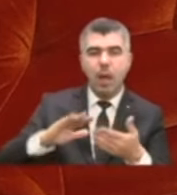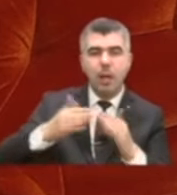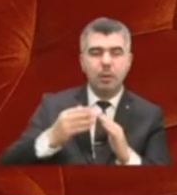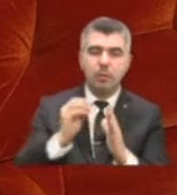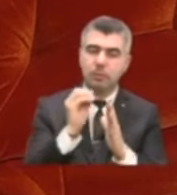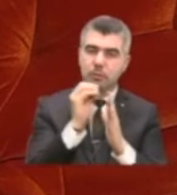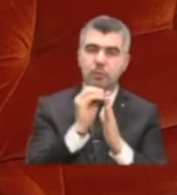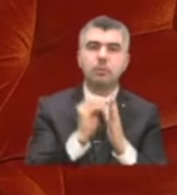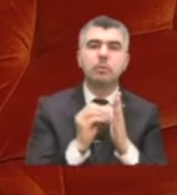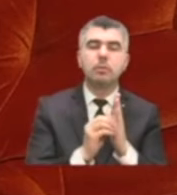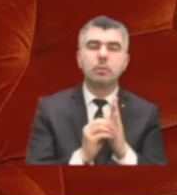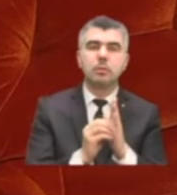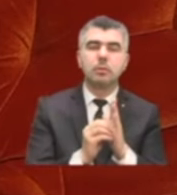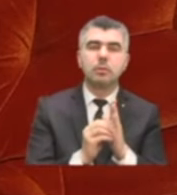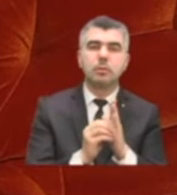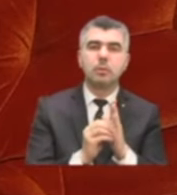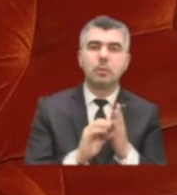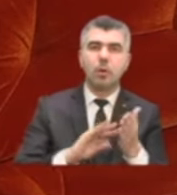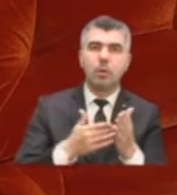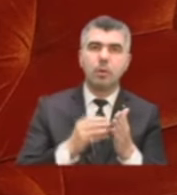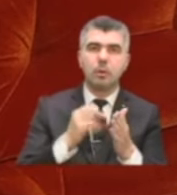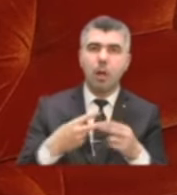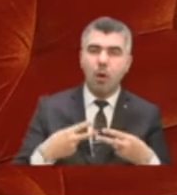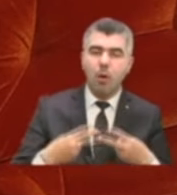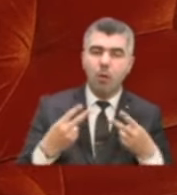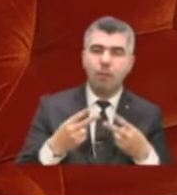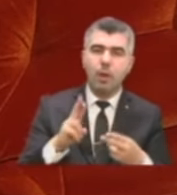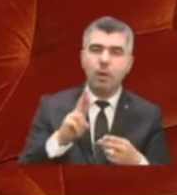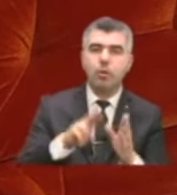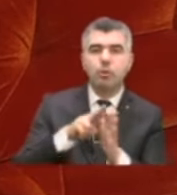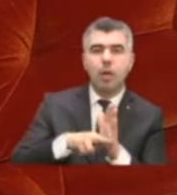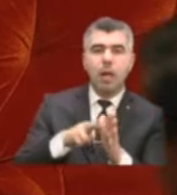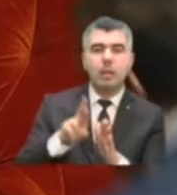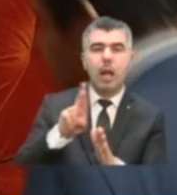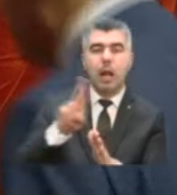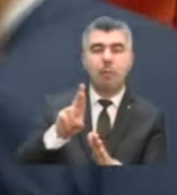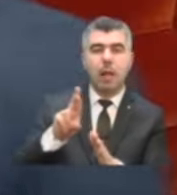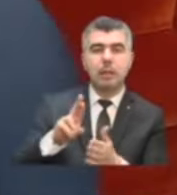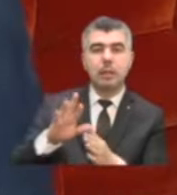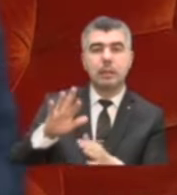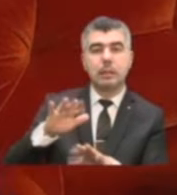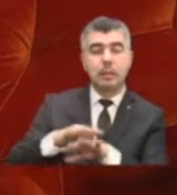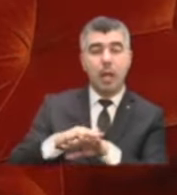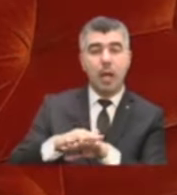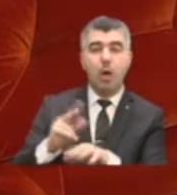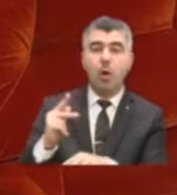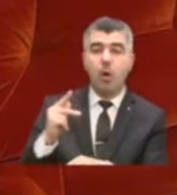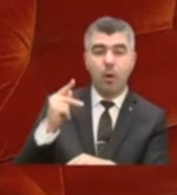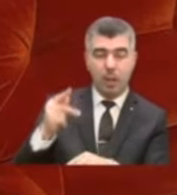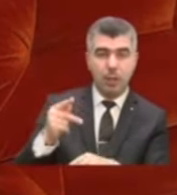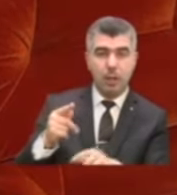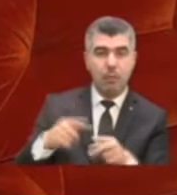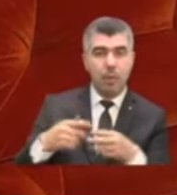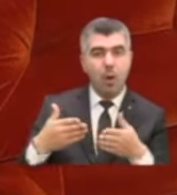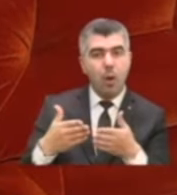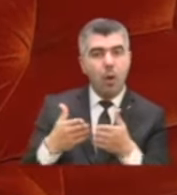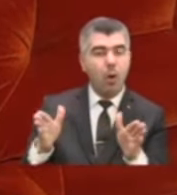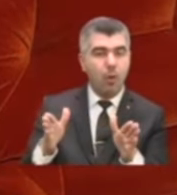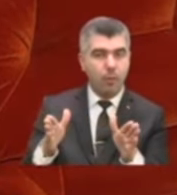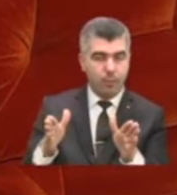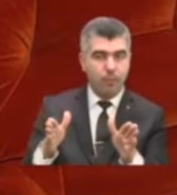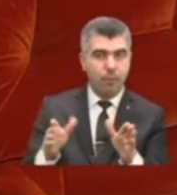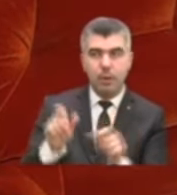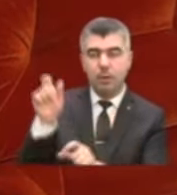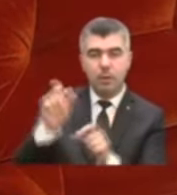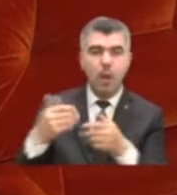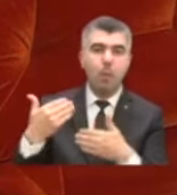يكون يعني التجربه ديالها في جهاز الرباط سلا القنيطره، واللي غتفتح الخدمات لجميع